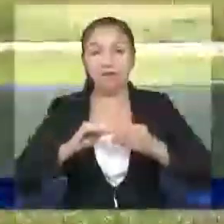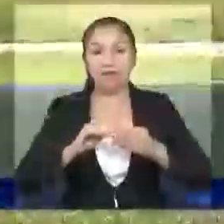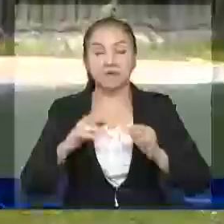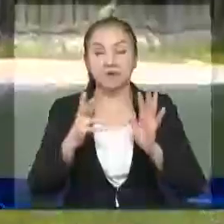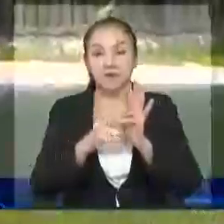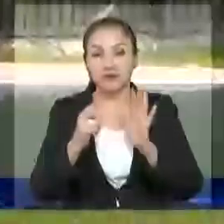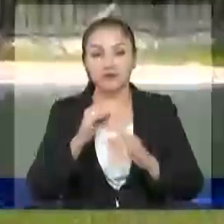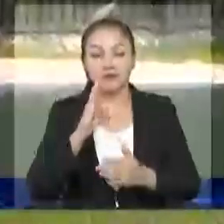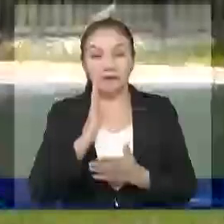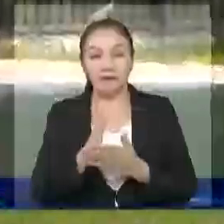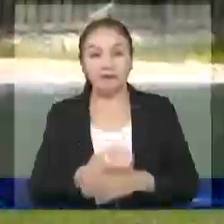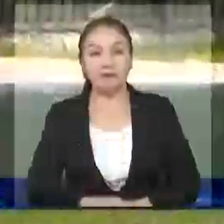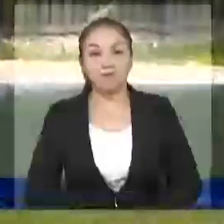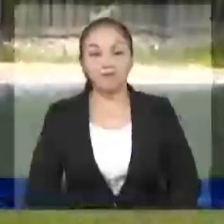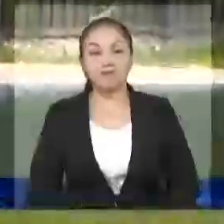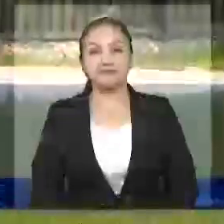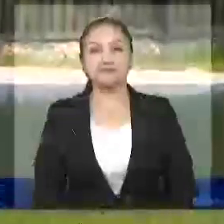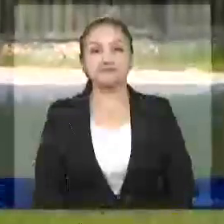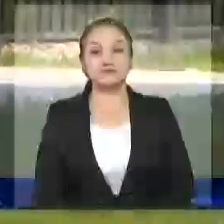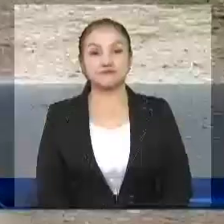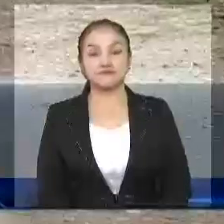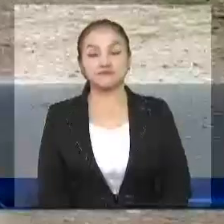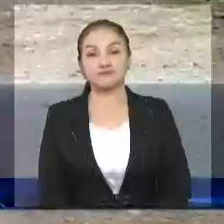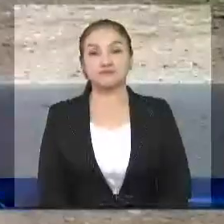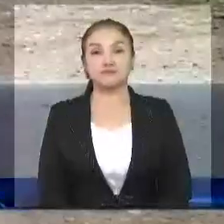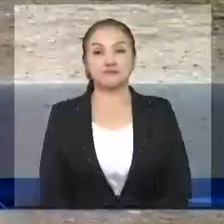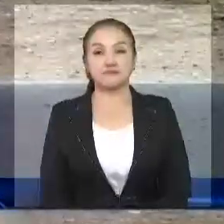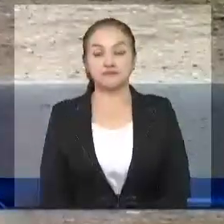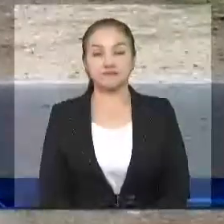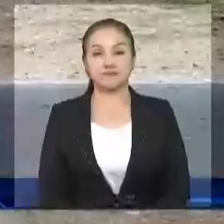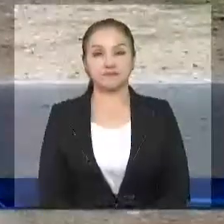800-ден асады. Эльмира Көшекбай, Николай Сырбов, Бақытжан Едігеев, Ақтөбе телеарнасы.